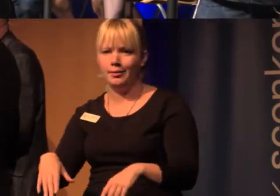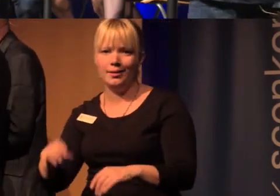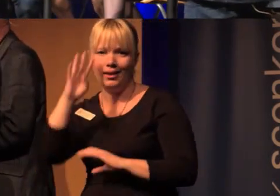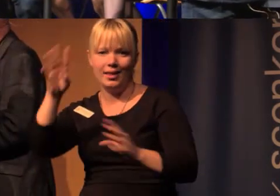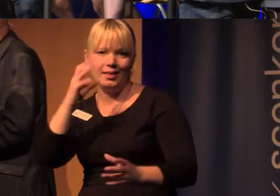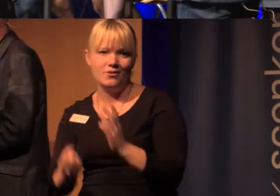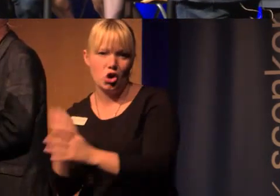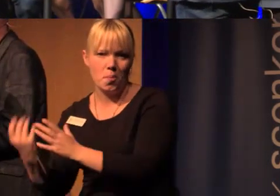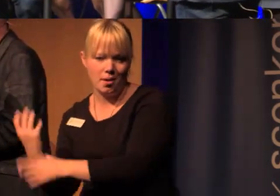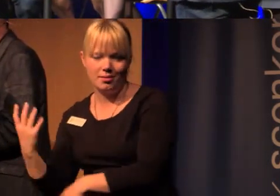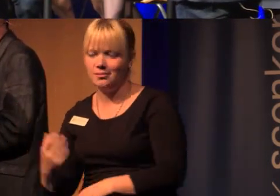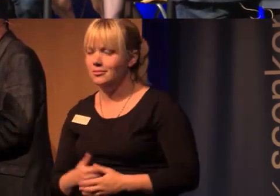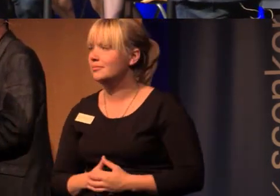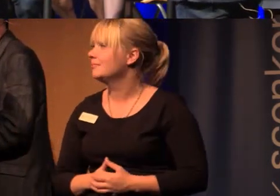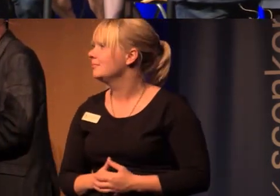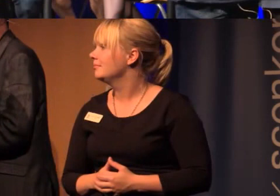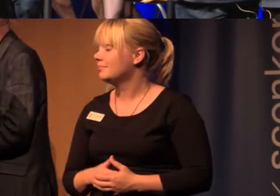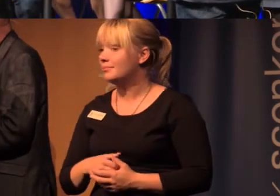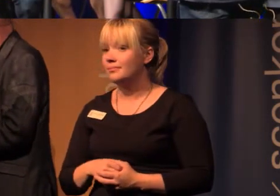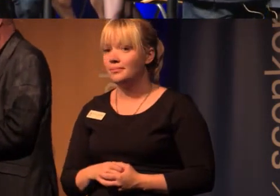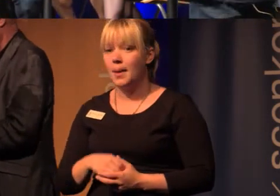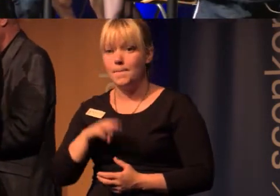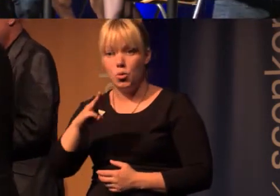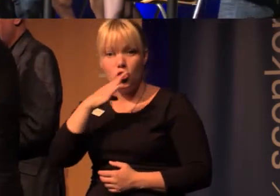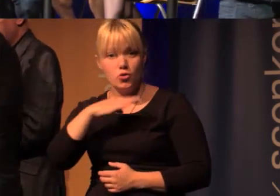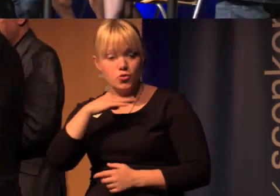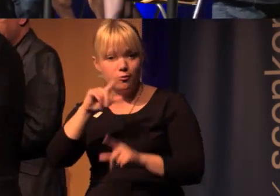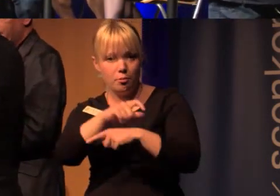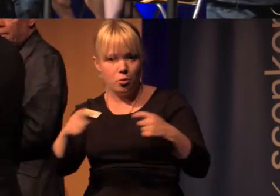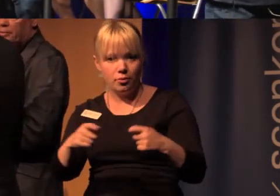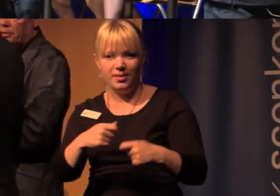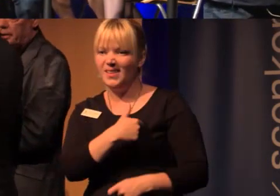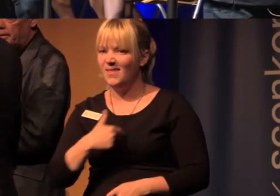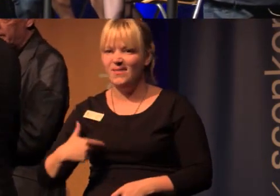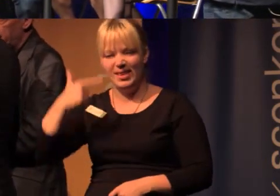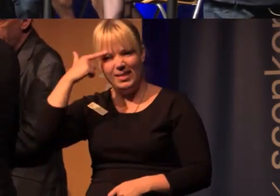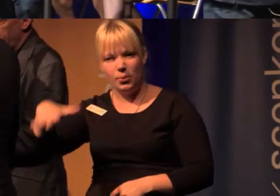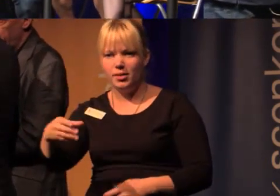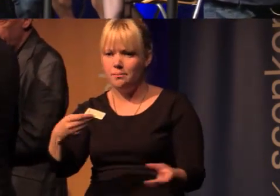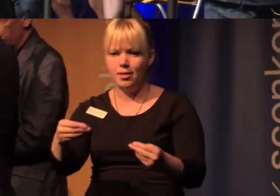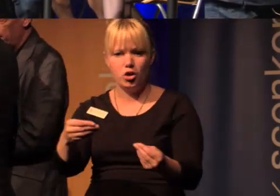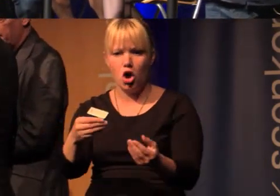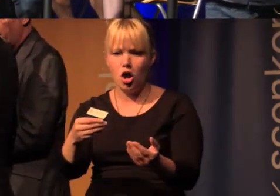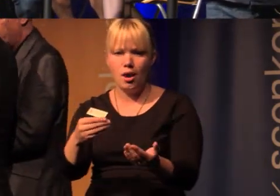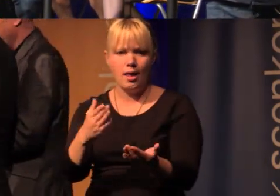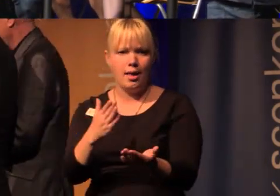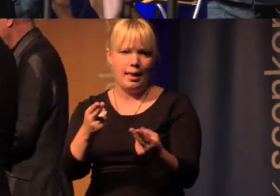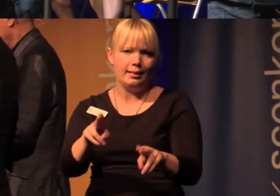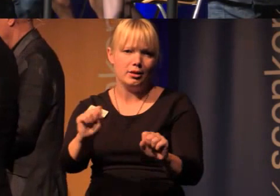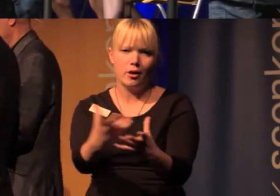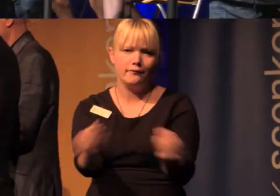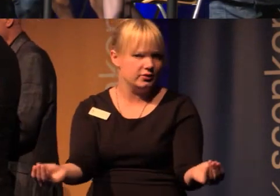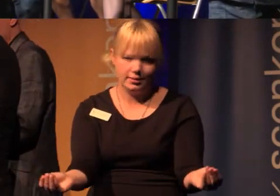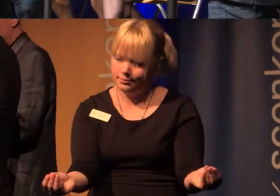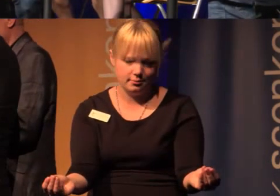Okej, varsågod Rasmus. Moderata ungdomsförbundet tror inte heller på ett upplösande av immaterialrätten. Däremot så är det ju uppenbart